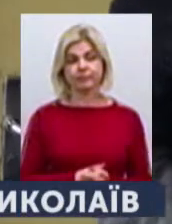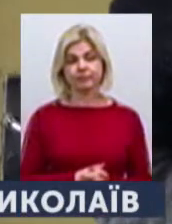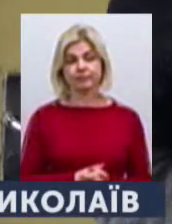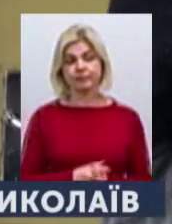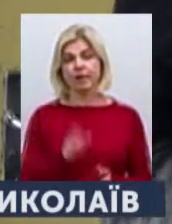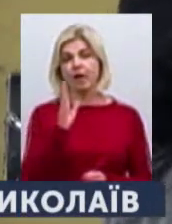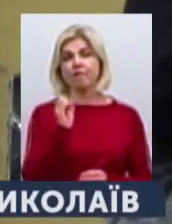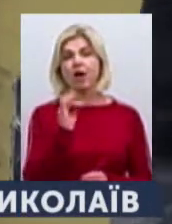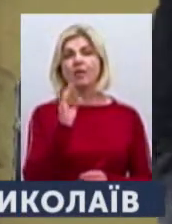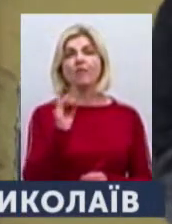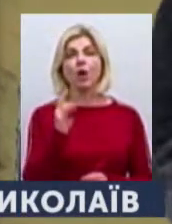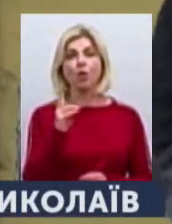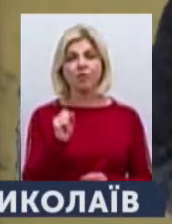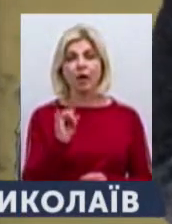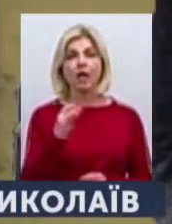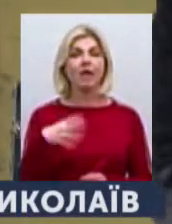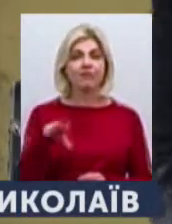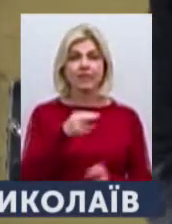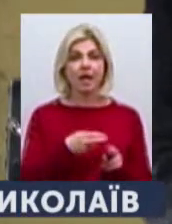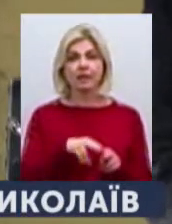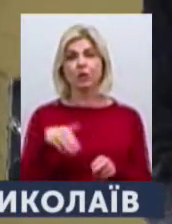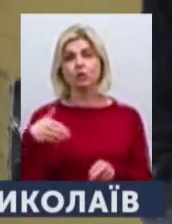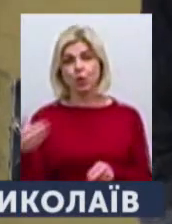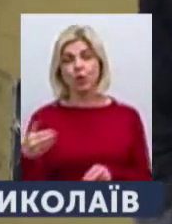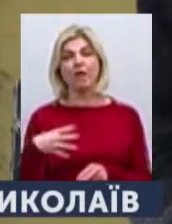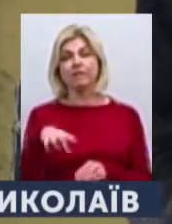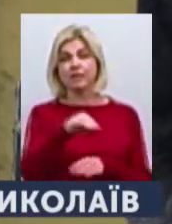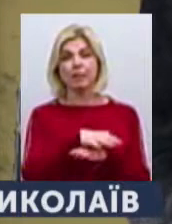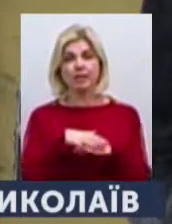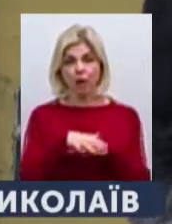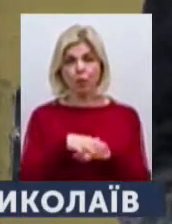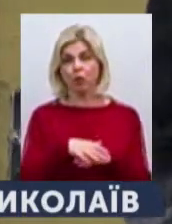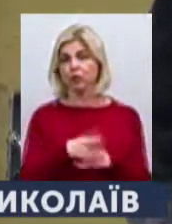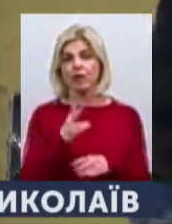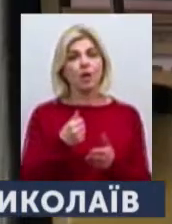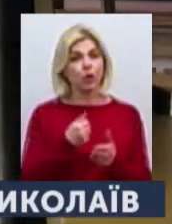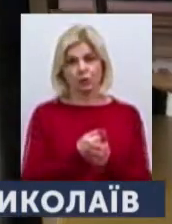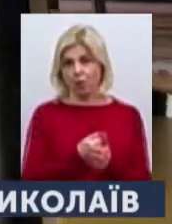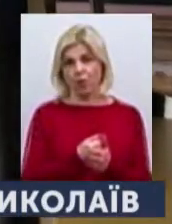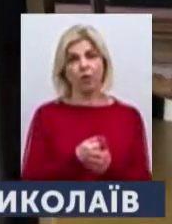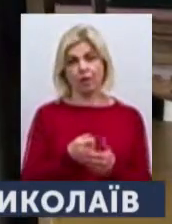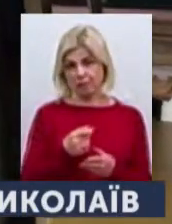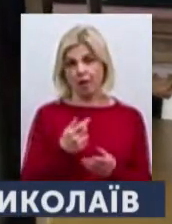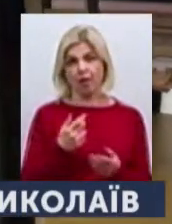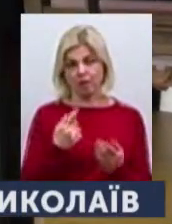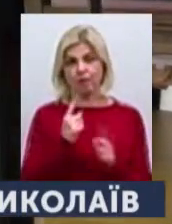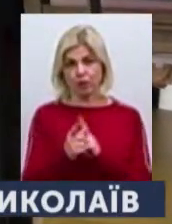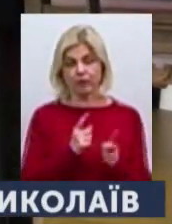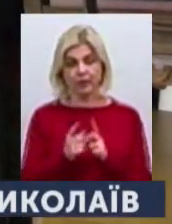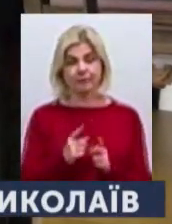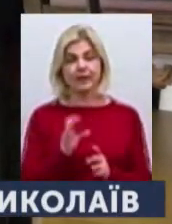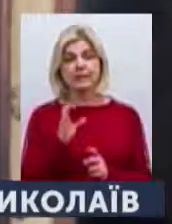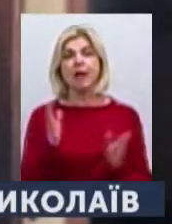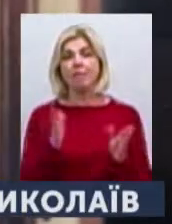Варварівки, Варварівки і всій цій стороні, всьому цьому народу буде не наперелик. З Малої Коренихи на роботу